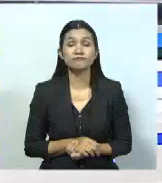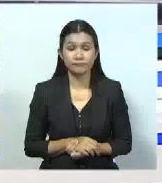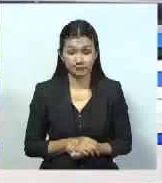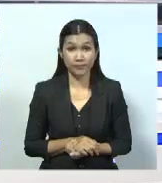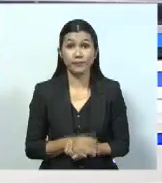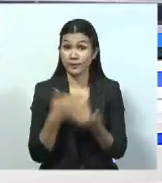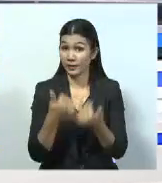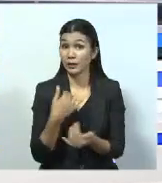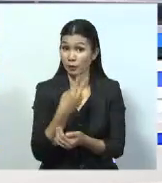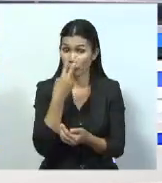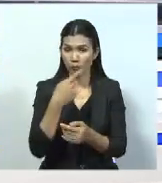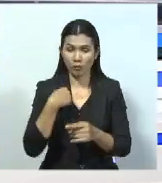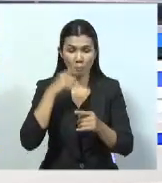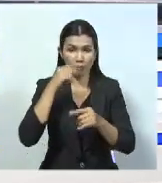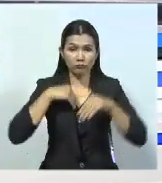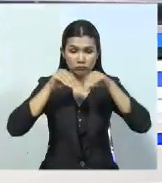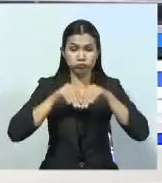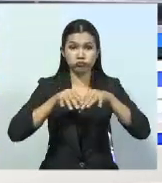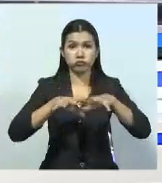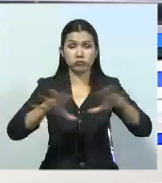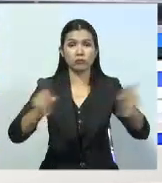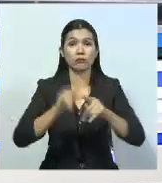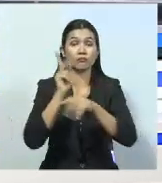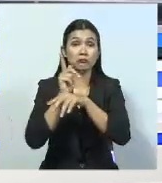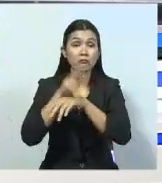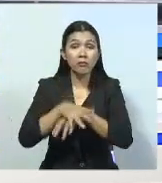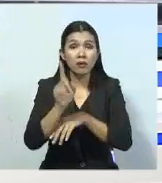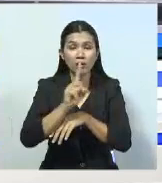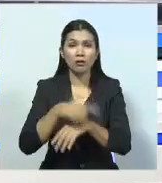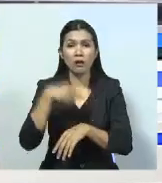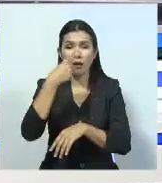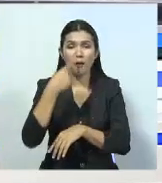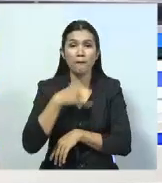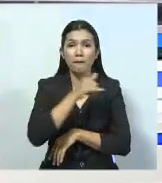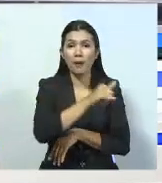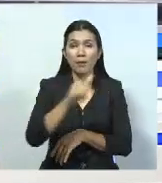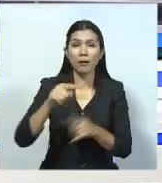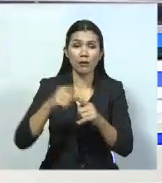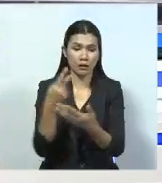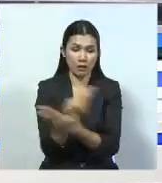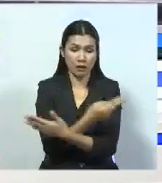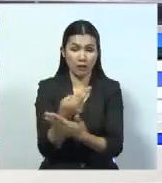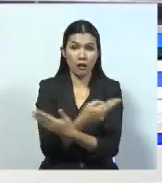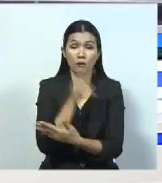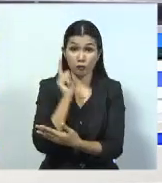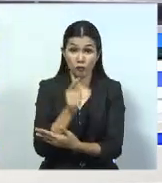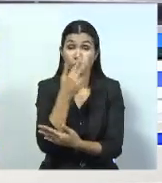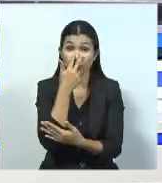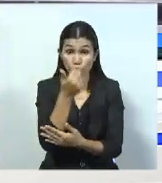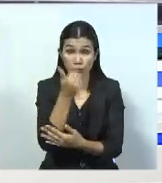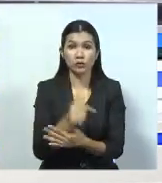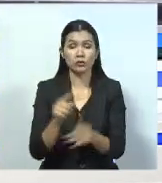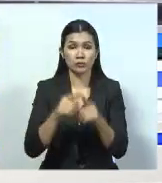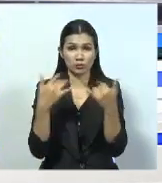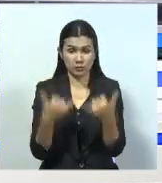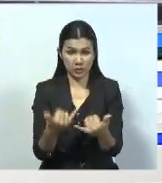มาดูหนึ่งกรณีที่มีการแชร์ในโลกออนไลน์ที่บอกว่าตอนนี้ใครไปที่จังหวัดราชบุรีต้องศึกษาเส้นทางให้ดีๆนะเพราะเข